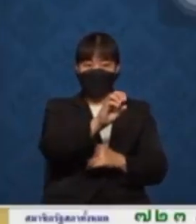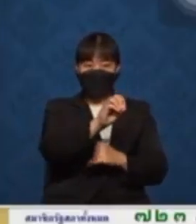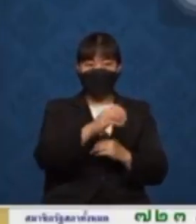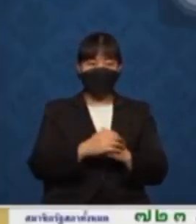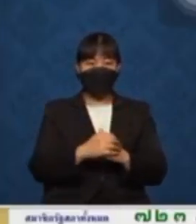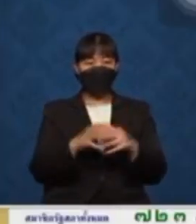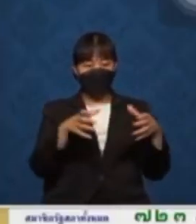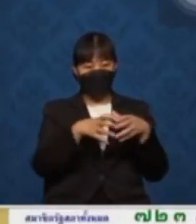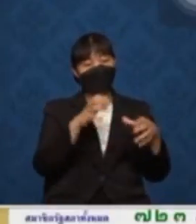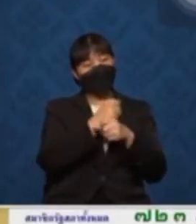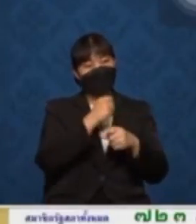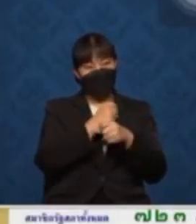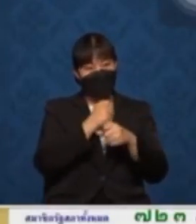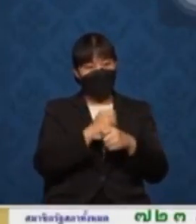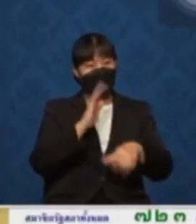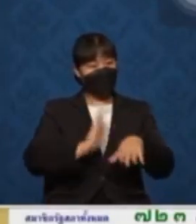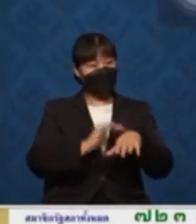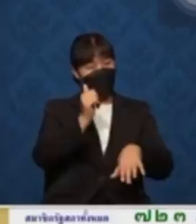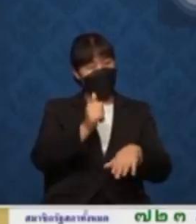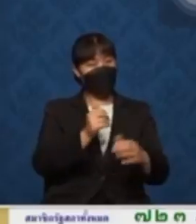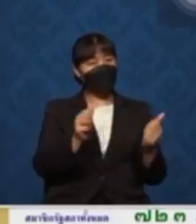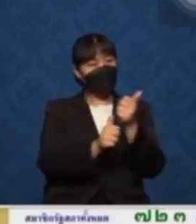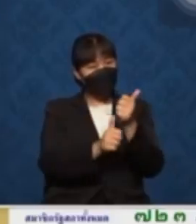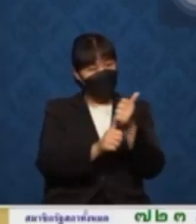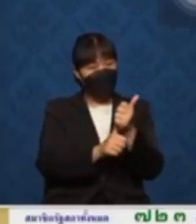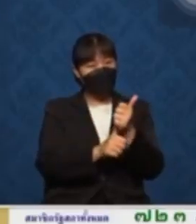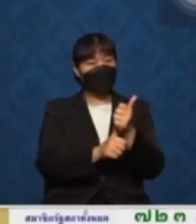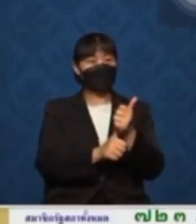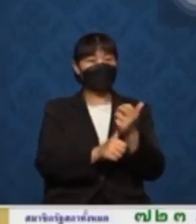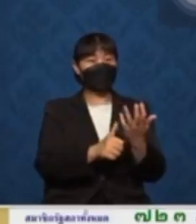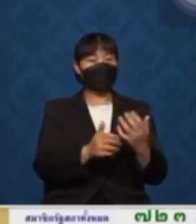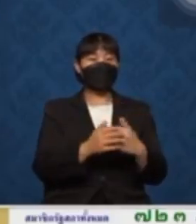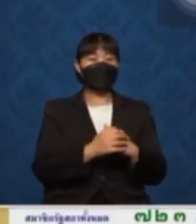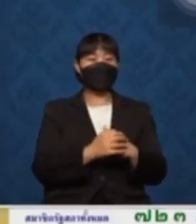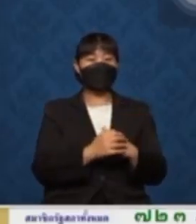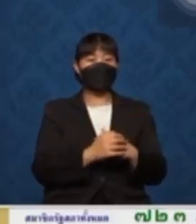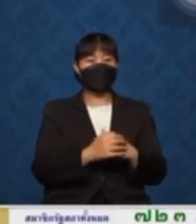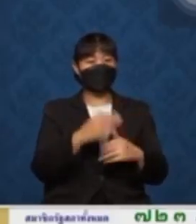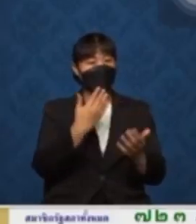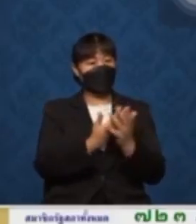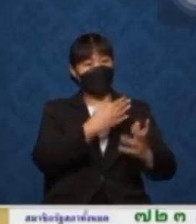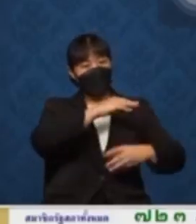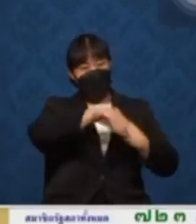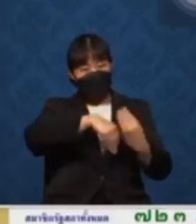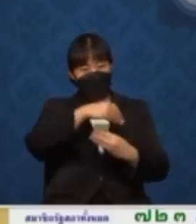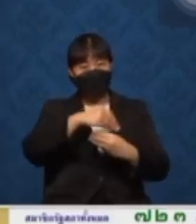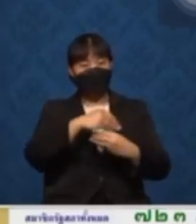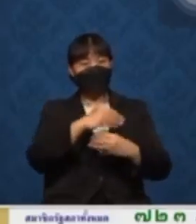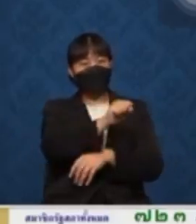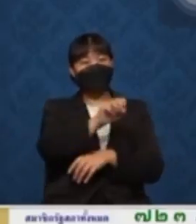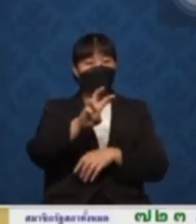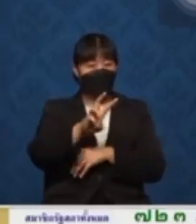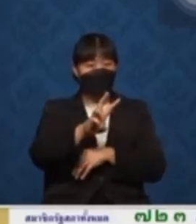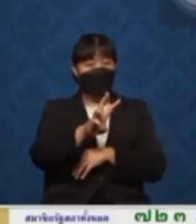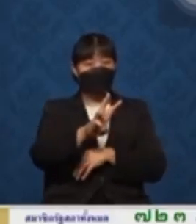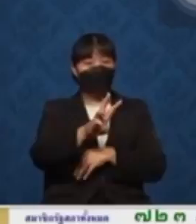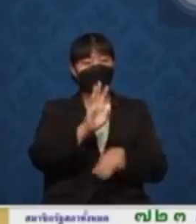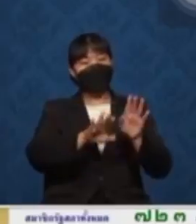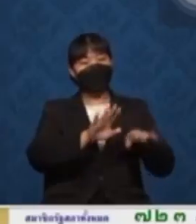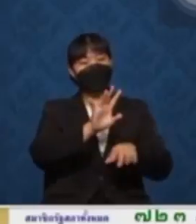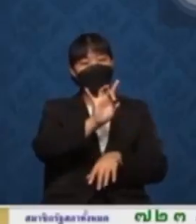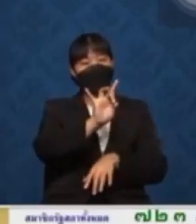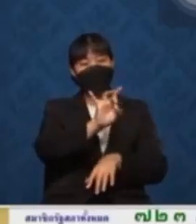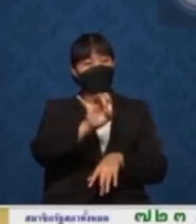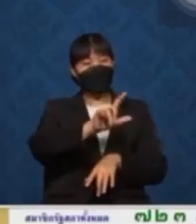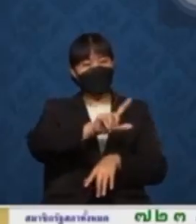ของคณะทำงานไม่ว่าจะเป็นผู้เชี่ยวชาญผู้ช่วยหรือผู้ชำนาญการเนี่ยเราจะเห็นว่าค่าใช้จ่ายทั้งหมดของการมีวุฒิสภาอยู่เนี่ยจะอยู่ที่ประมาณ